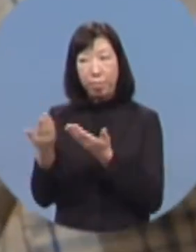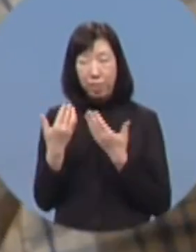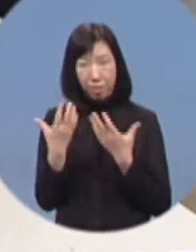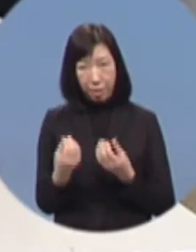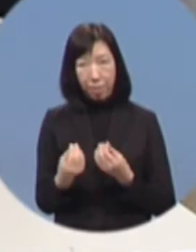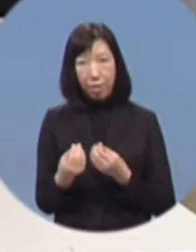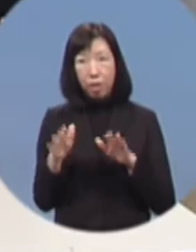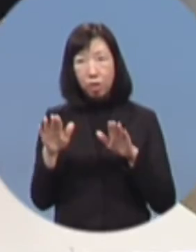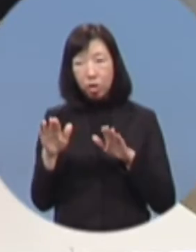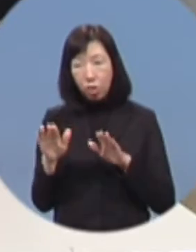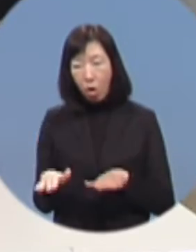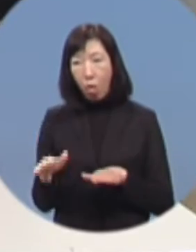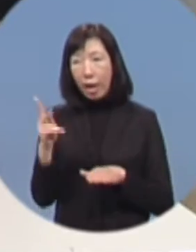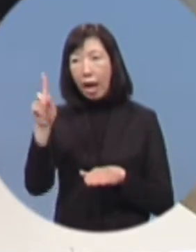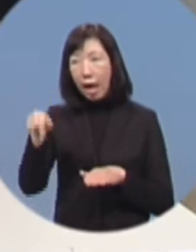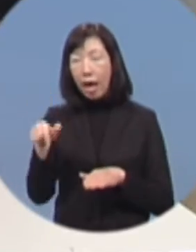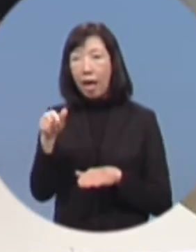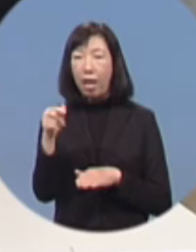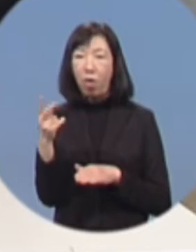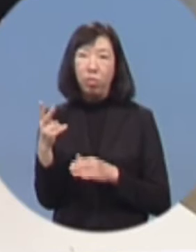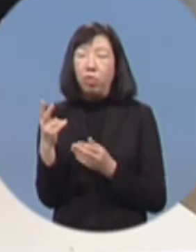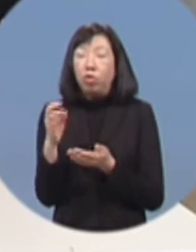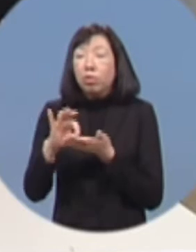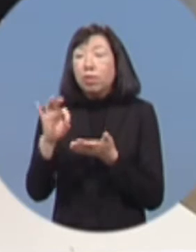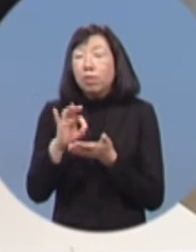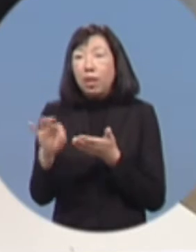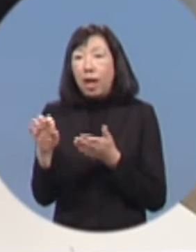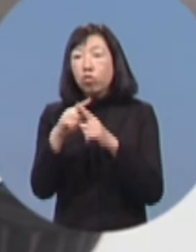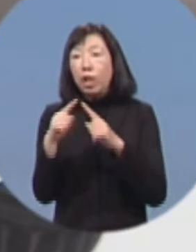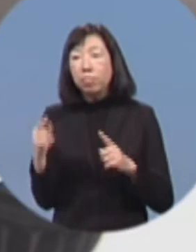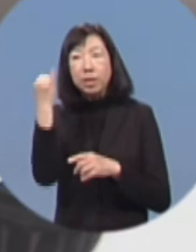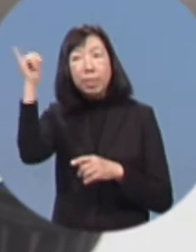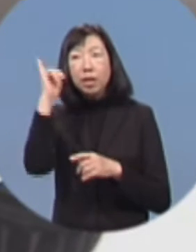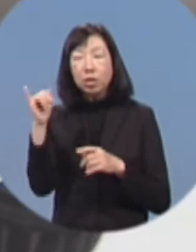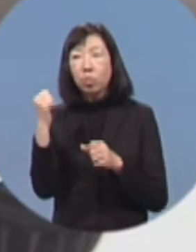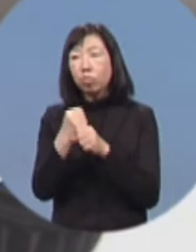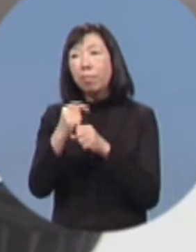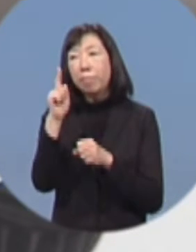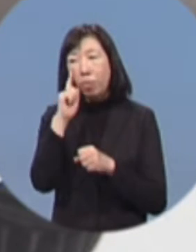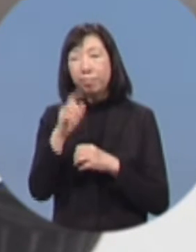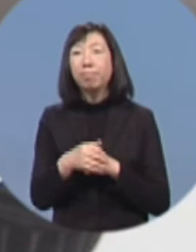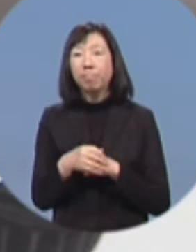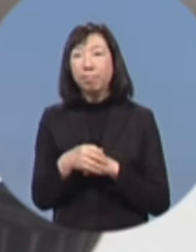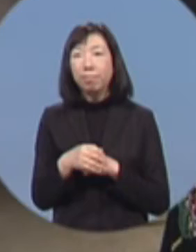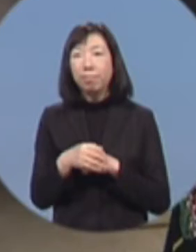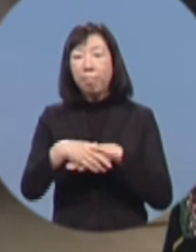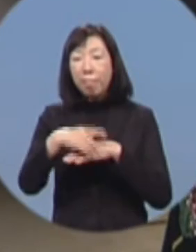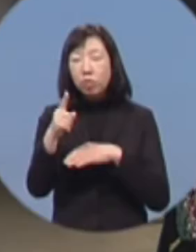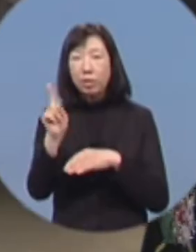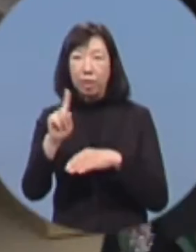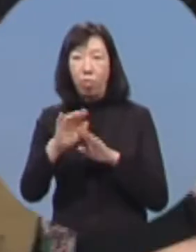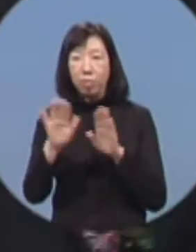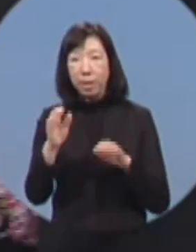。 今日はカラーのブリリアントベルを使ってクリスマスをイメージしてアレンジを作ってみましょうか。 まずは何